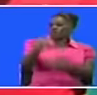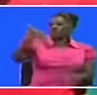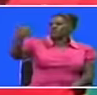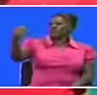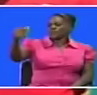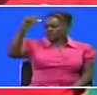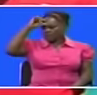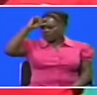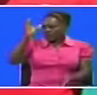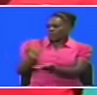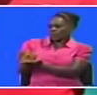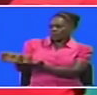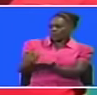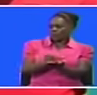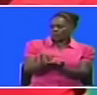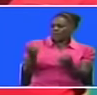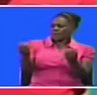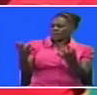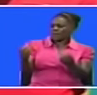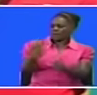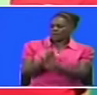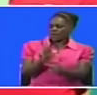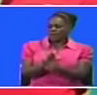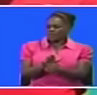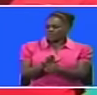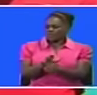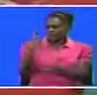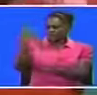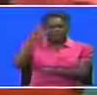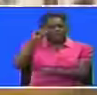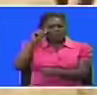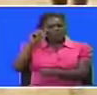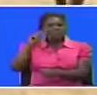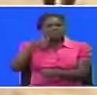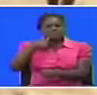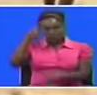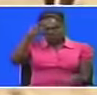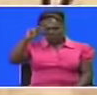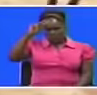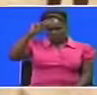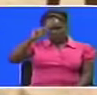Jubilee government itawacha mabilioni kadhaa kwa watu wa Mombasa kwa miradi mapya.